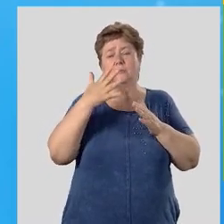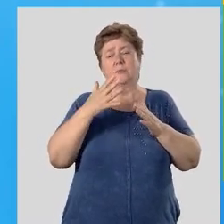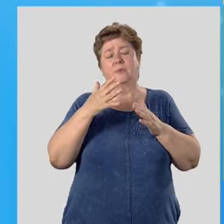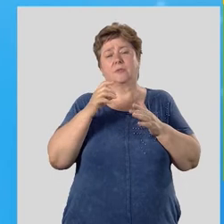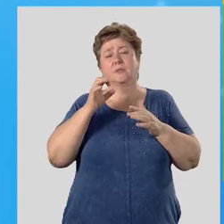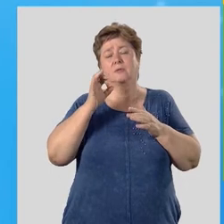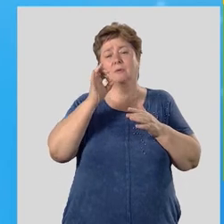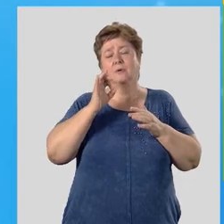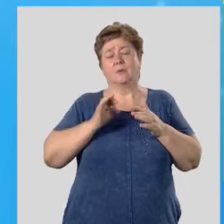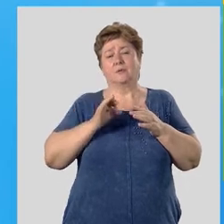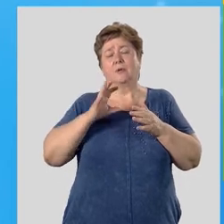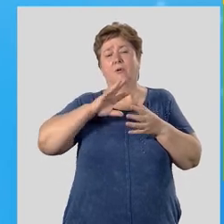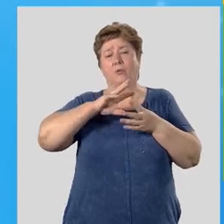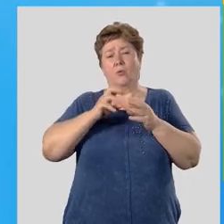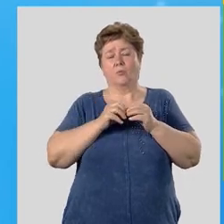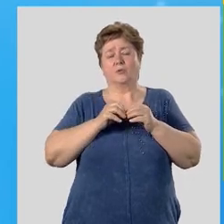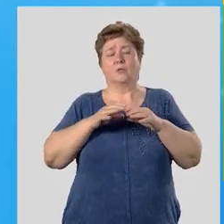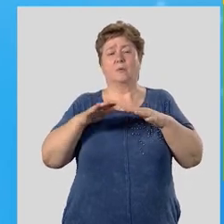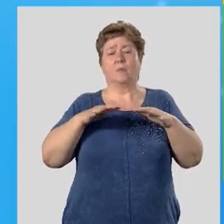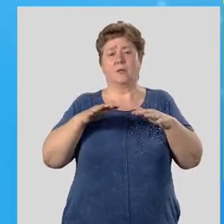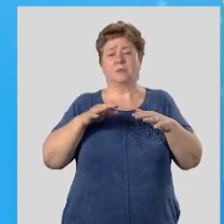75% от общей массы элементов.